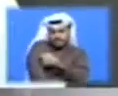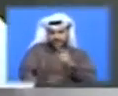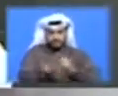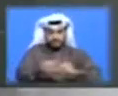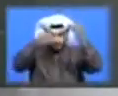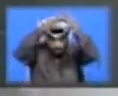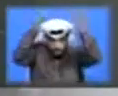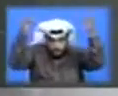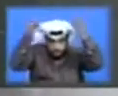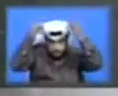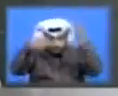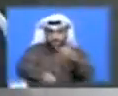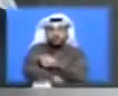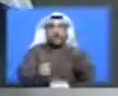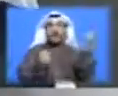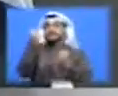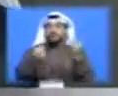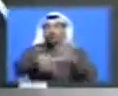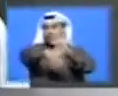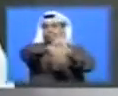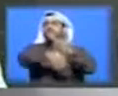والإسعاف والأطباء اكتسبوا خبرة،